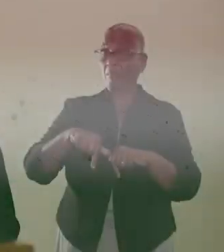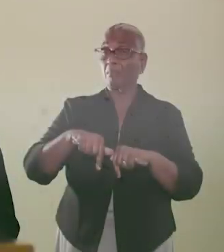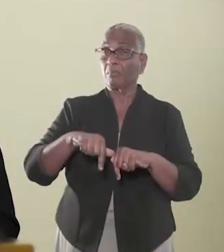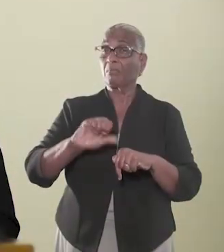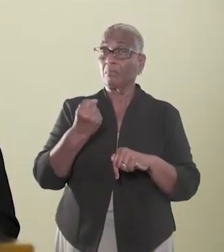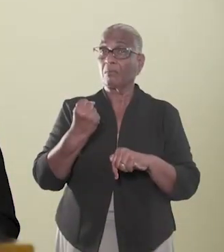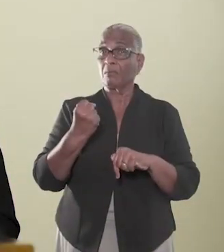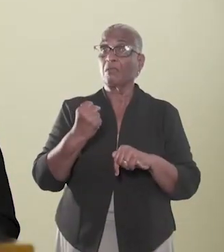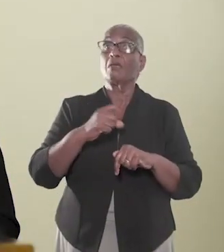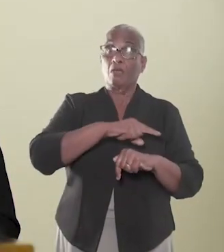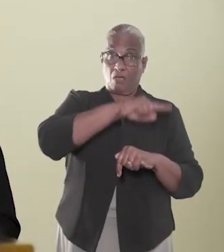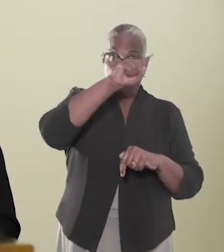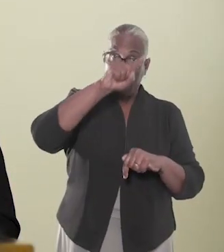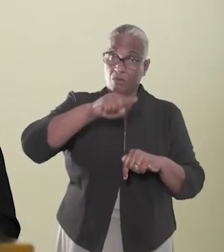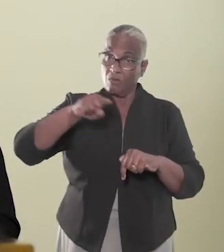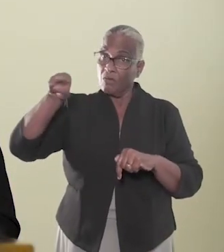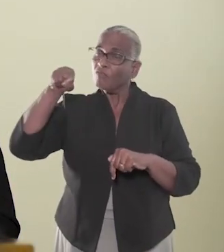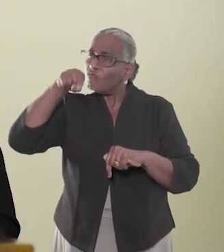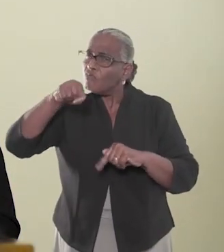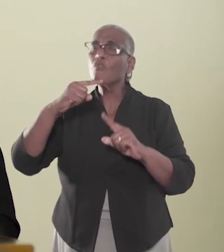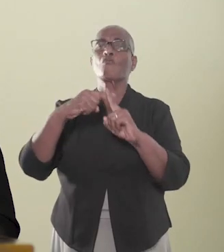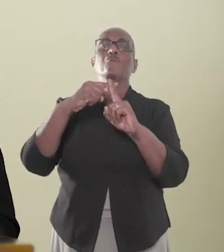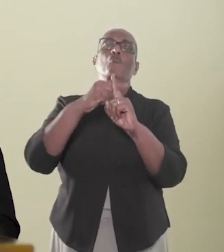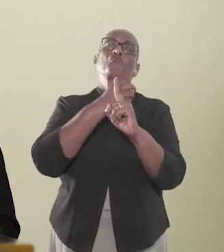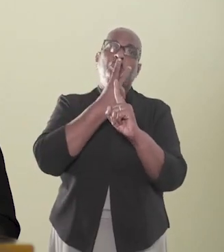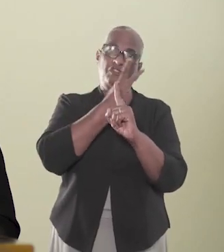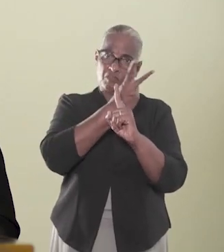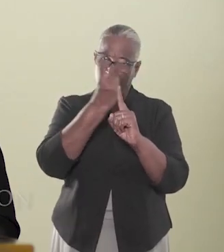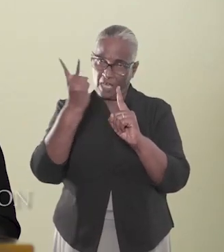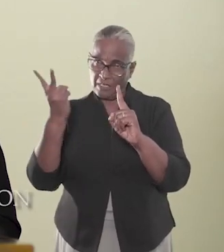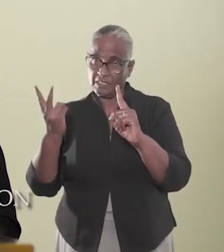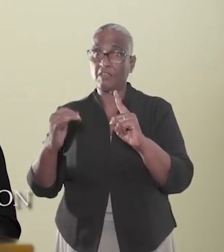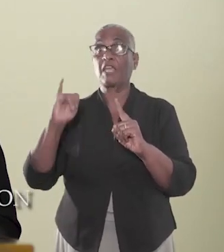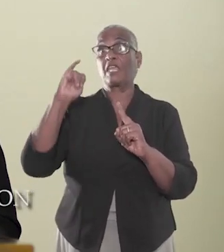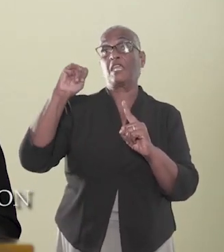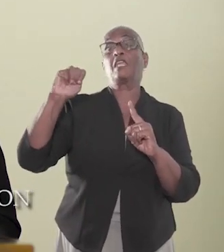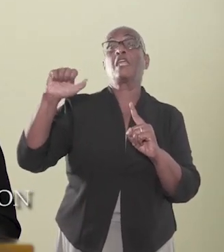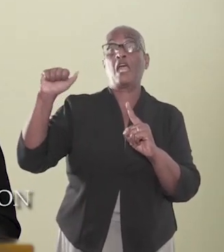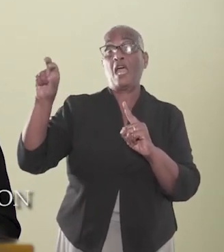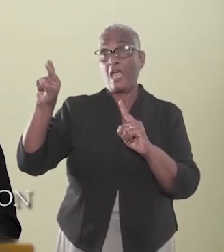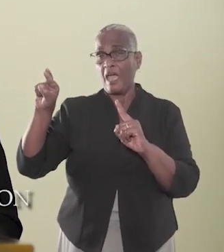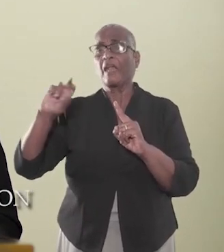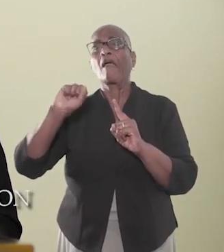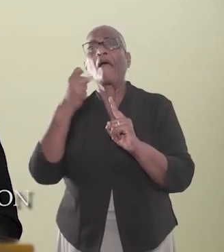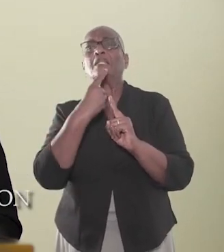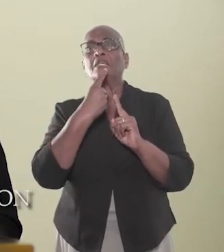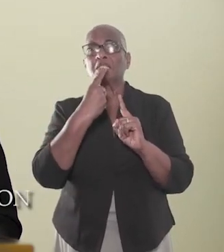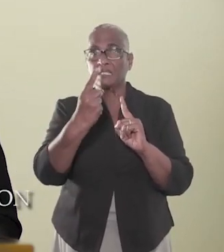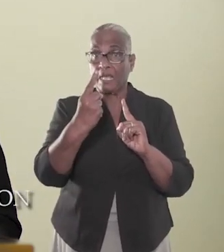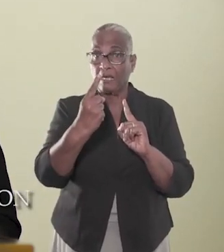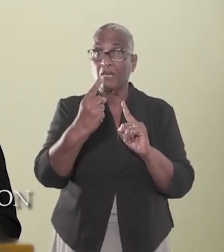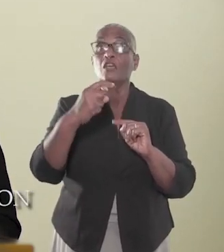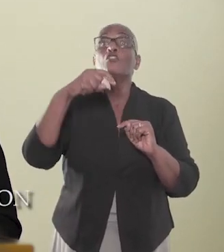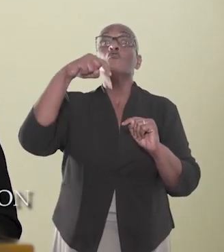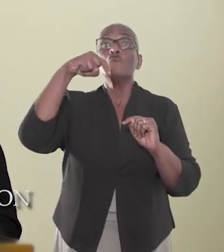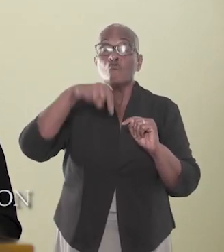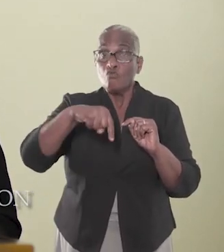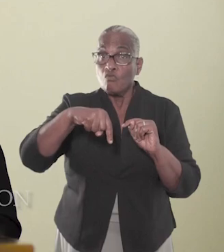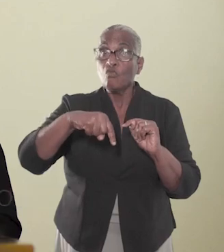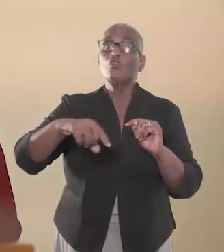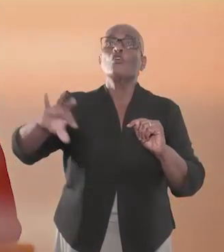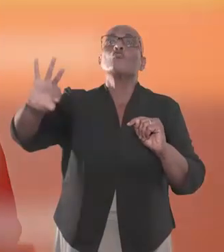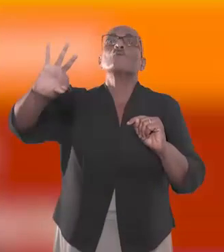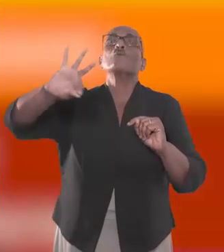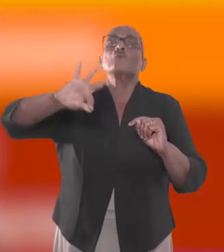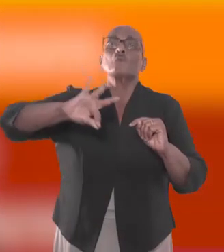Zoals u ziet, vertoont de curve een positief beeld. Aan IHR kan aanbevolen worden dat we